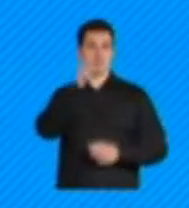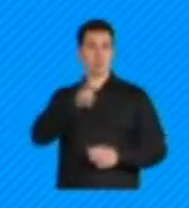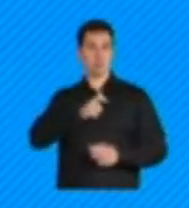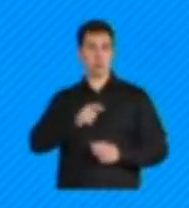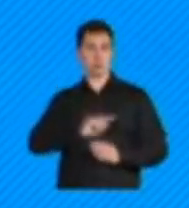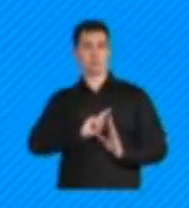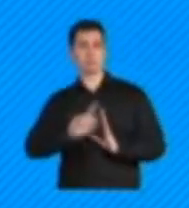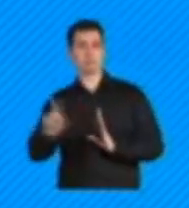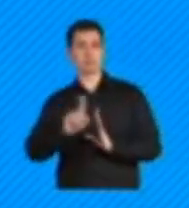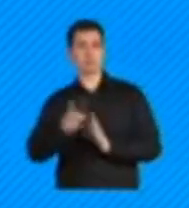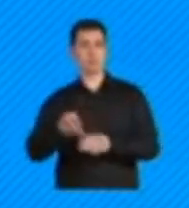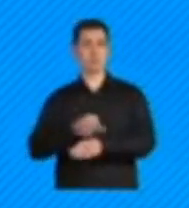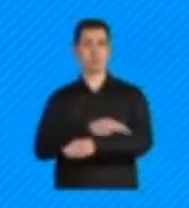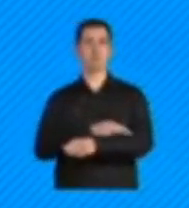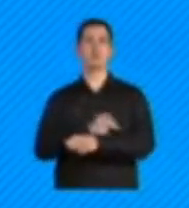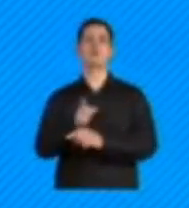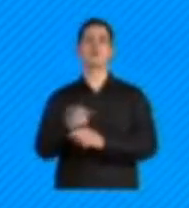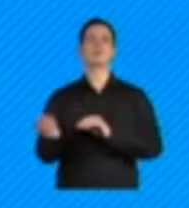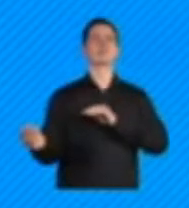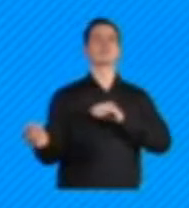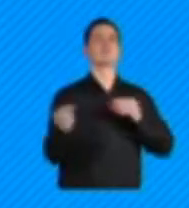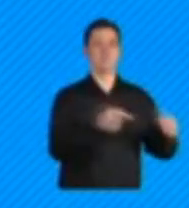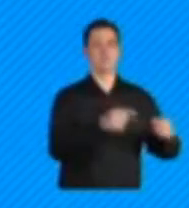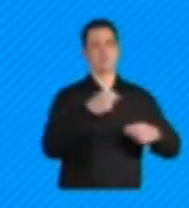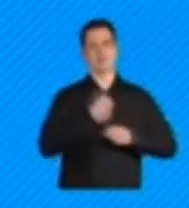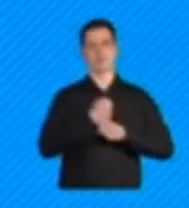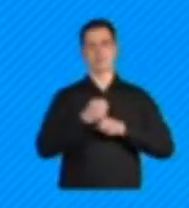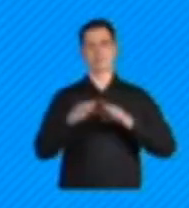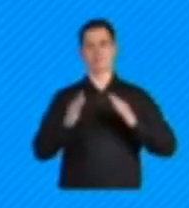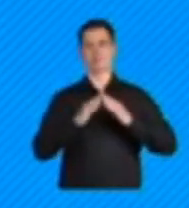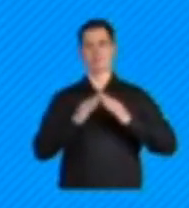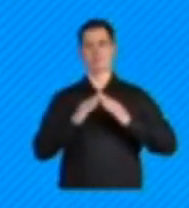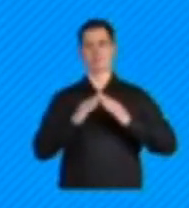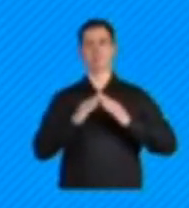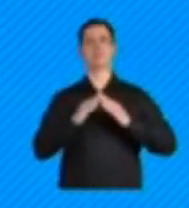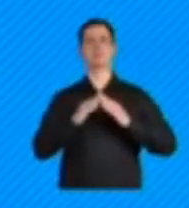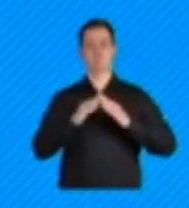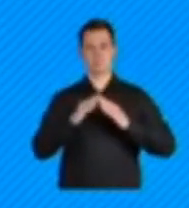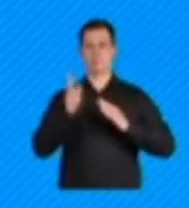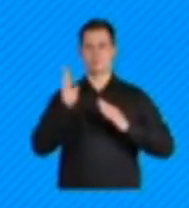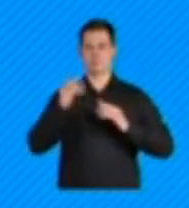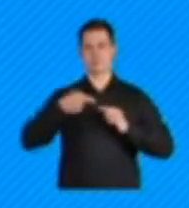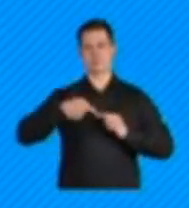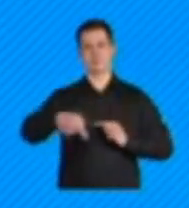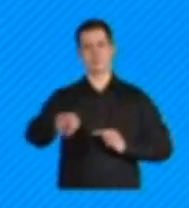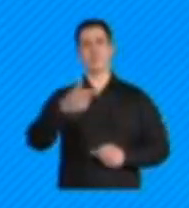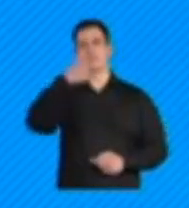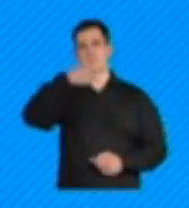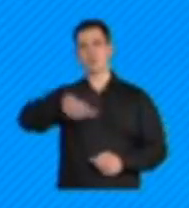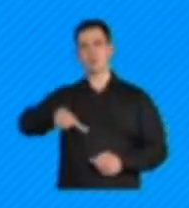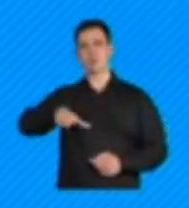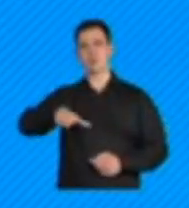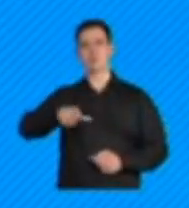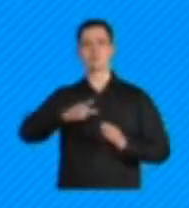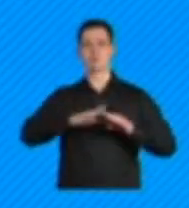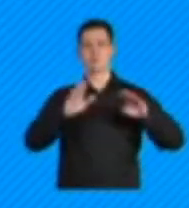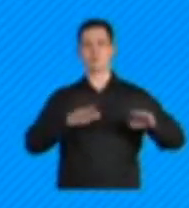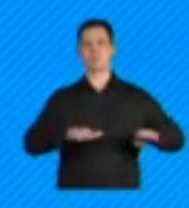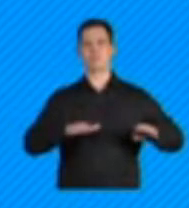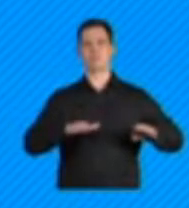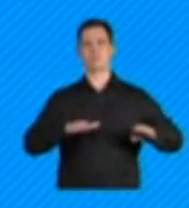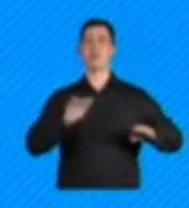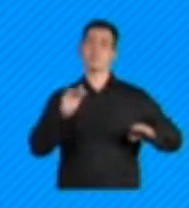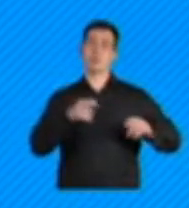stacjonarnie, muszą pracować zdalnie. To też jest regulacja na najbliższe 2 tygodnie z